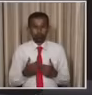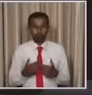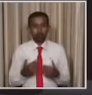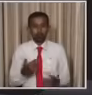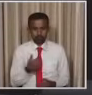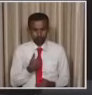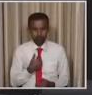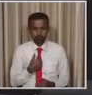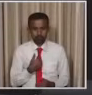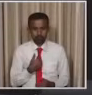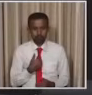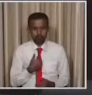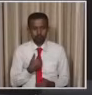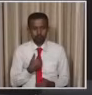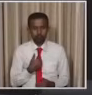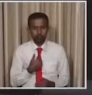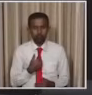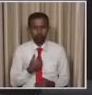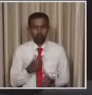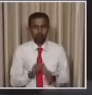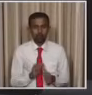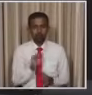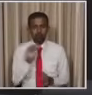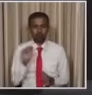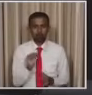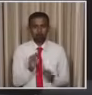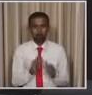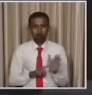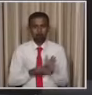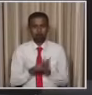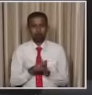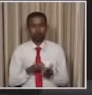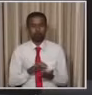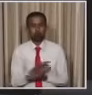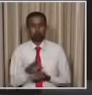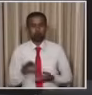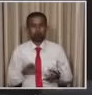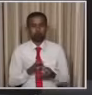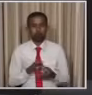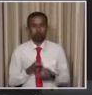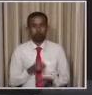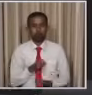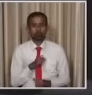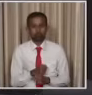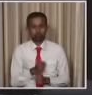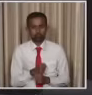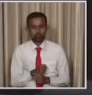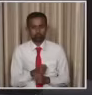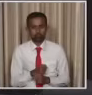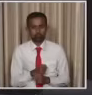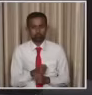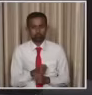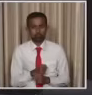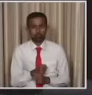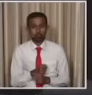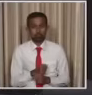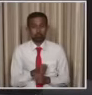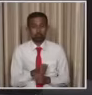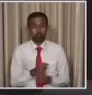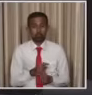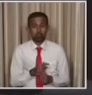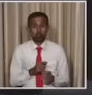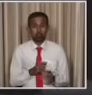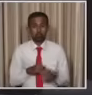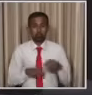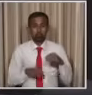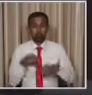ගරු මූලාසනාරූඪ මන්ත්‍රීතුමනි ආසියාවේ පරිණතම ප්‍රජාතන්ත්‍රවාදී රාජ්‍ය, පරිණත